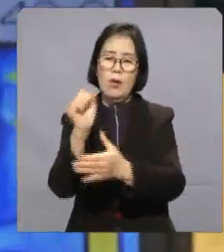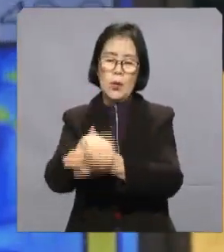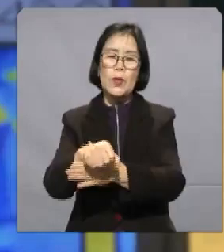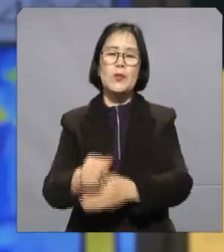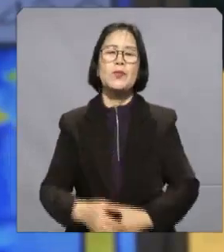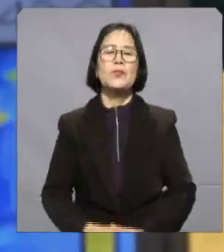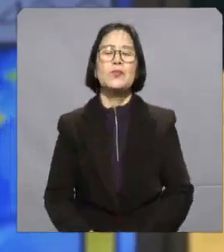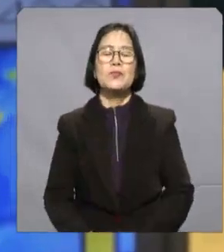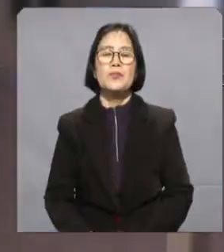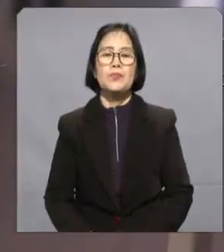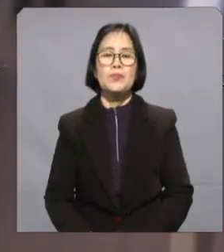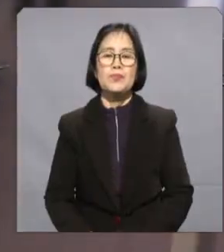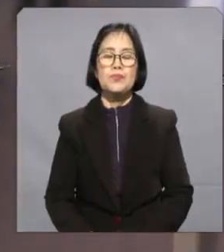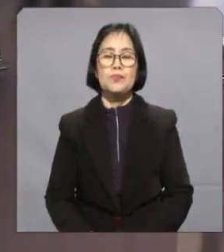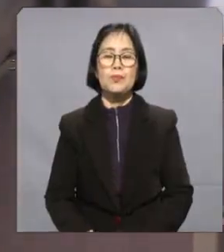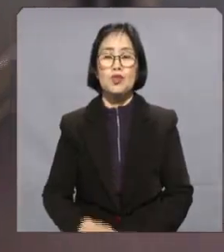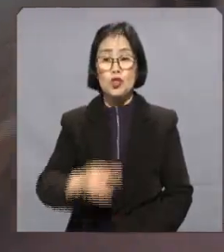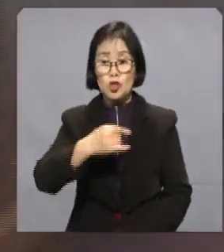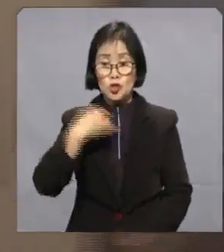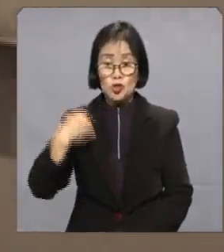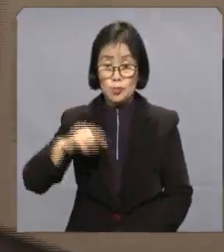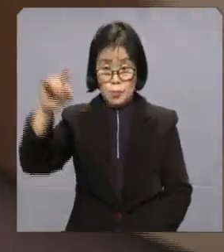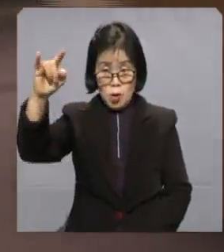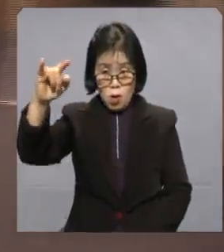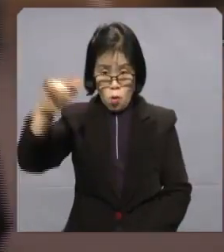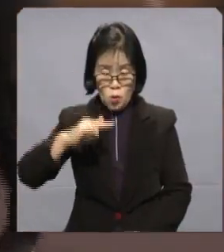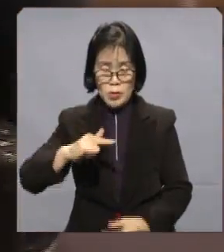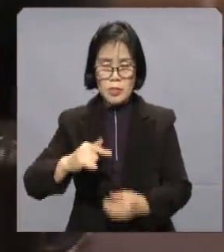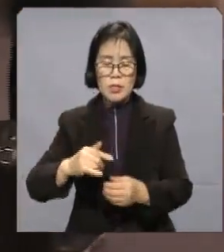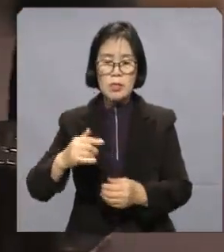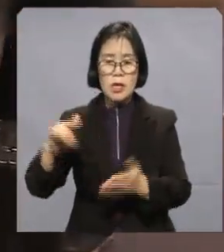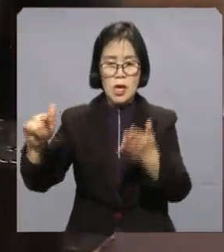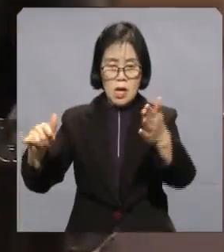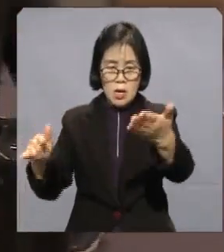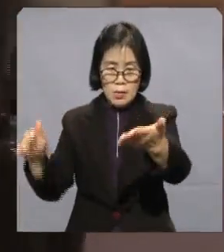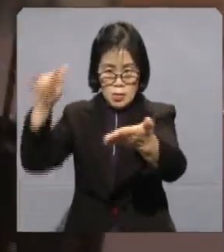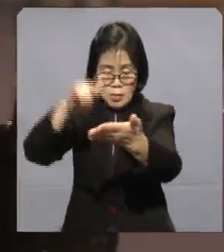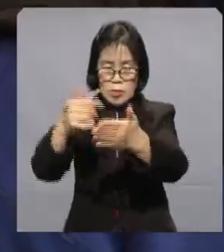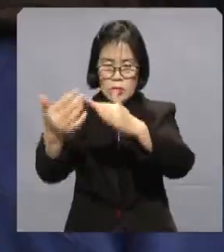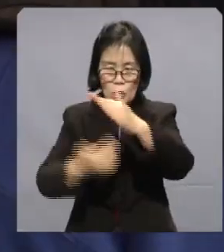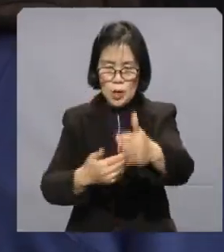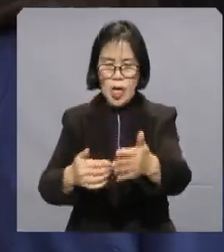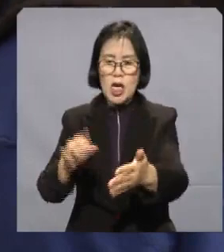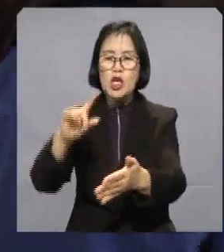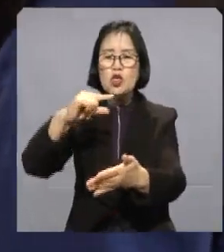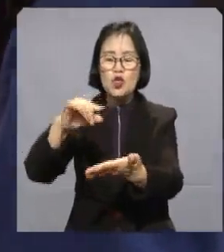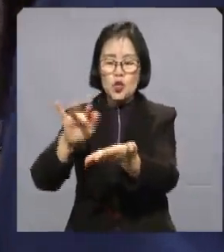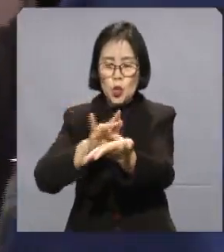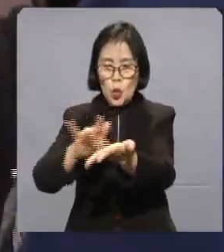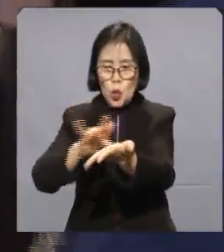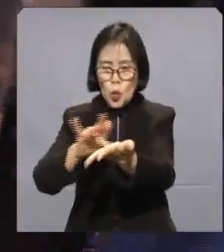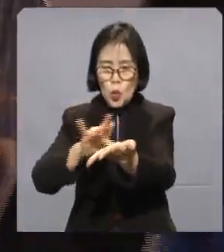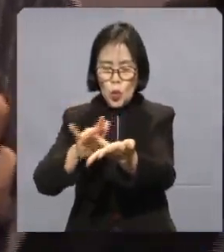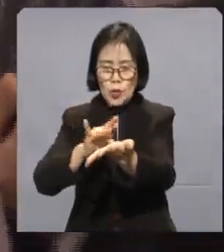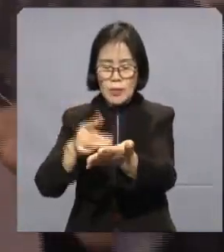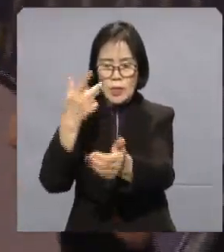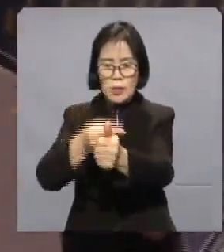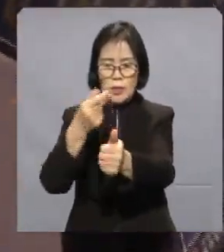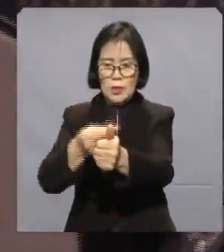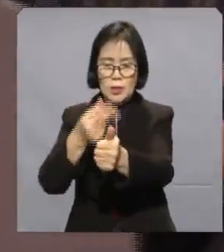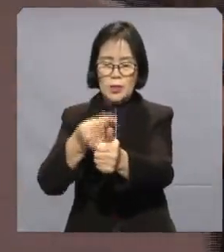허용됩니다. 아울러 중국발 입국자는 항공기 탑승 전에 Q코드 시스템을 통한 정보